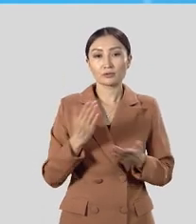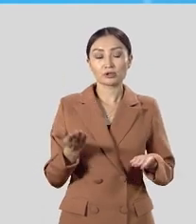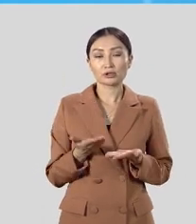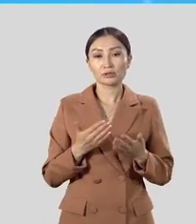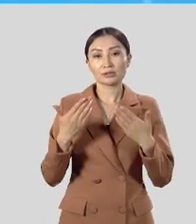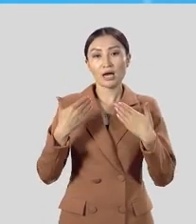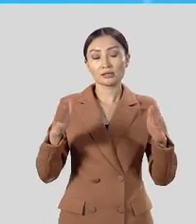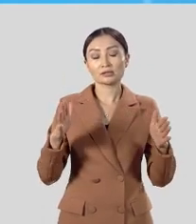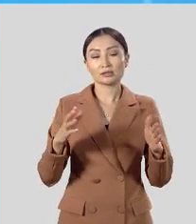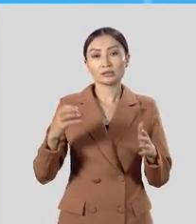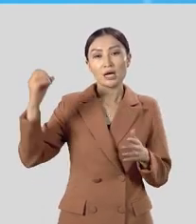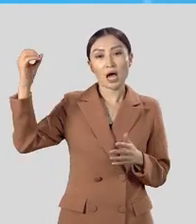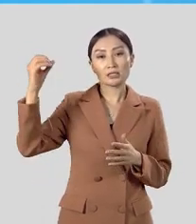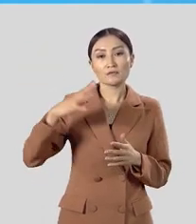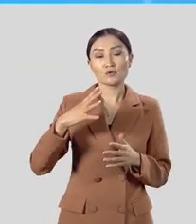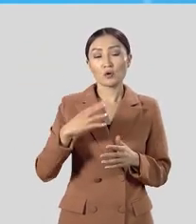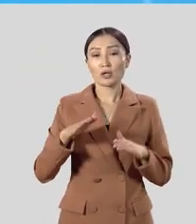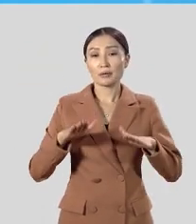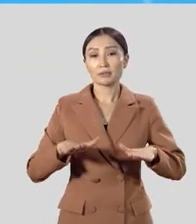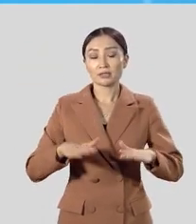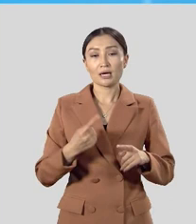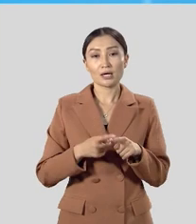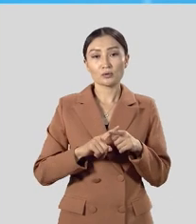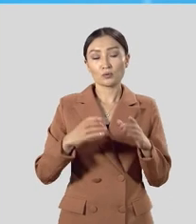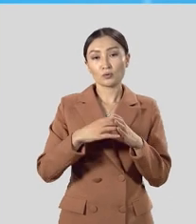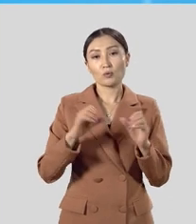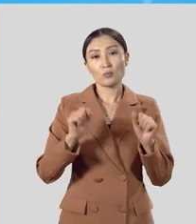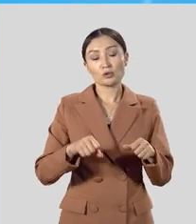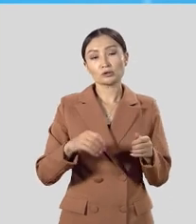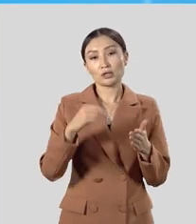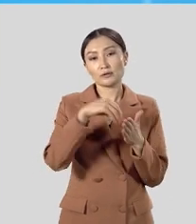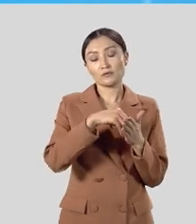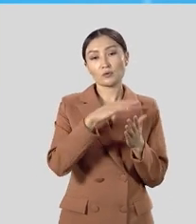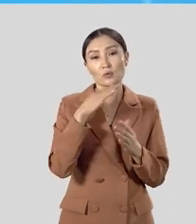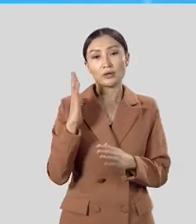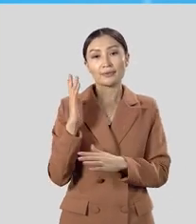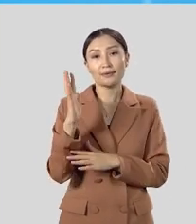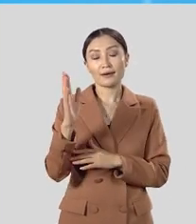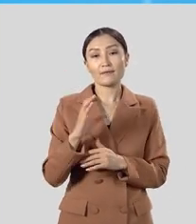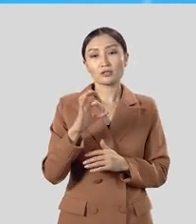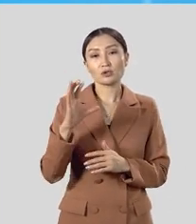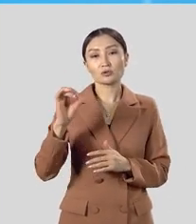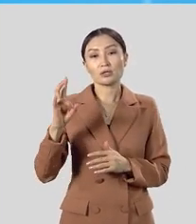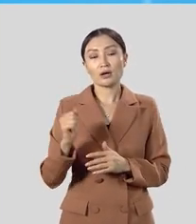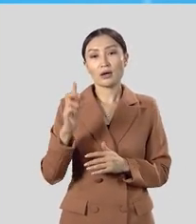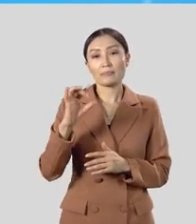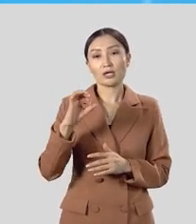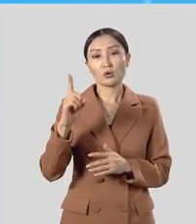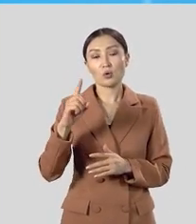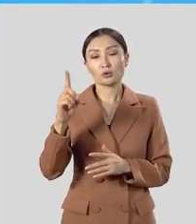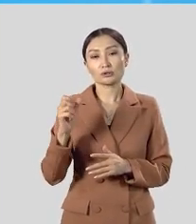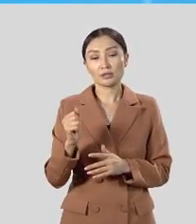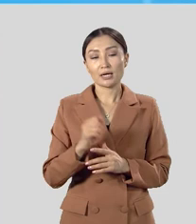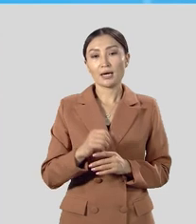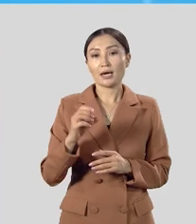жизни на открытых, хорошо освещенных местах. В эту группу можно отнести многие деревья: сосна, береза,